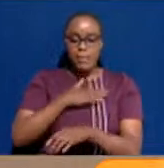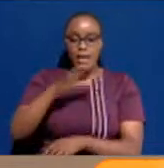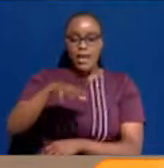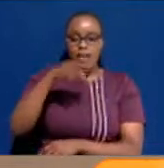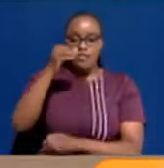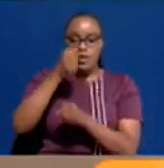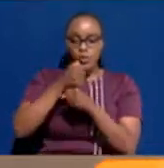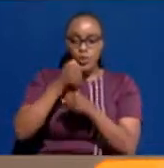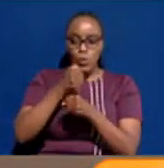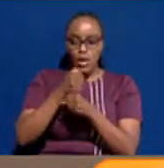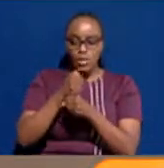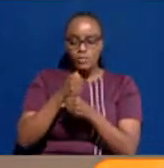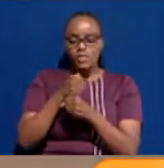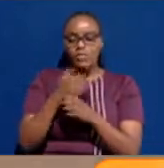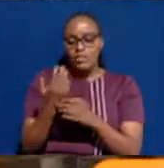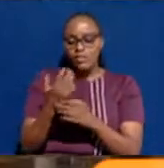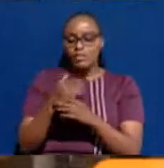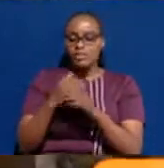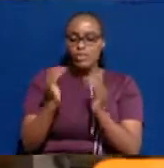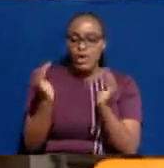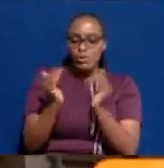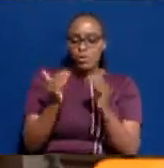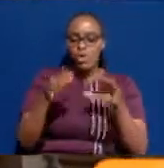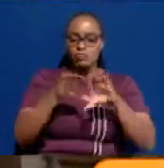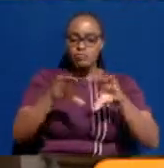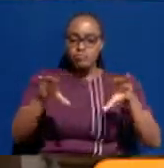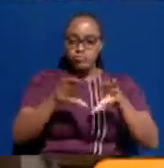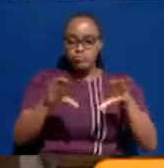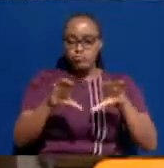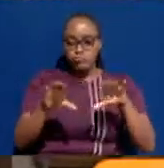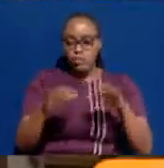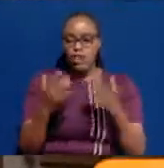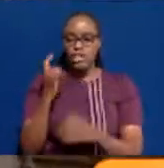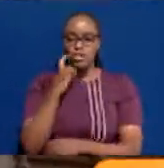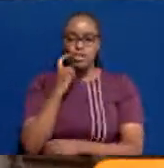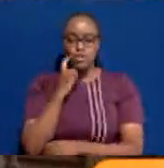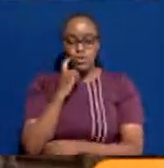ya kibanda cha mbao. Na